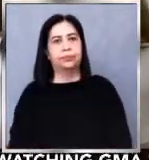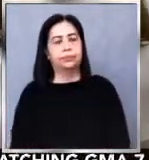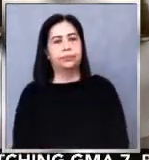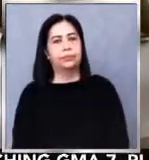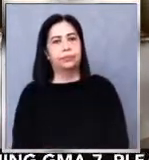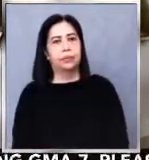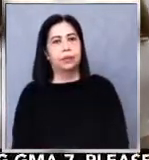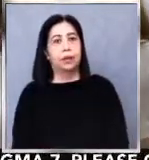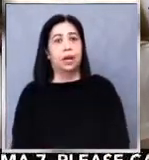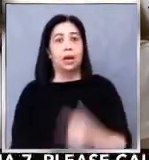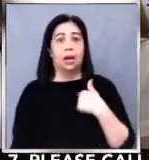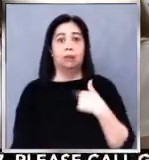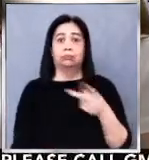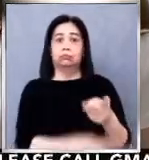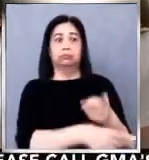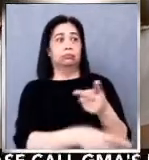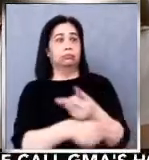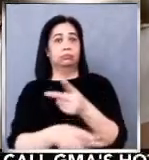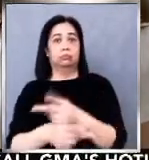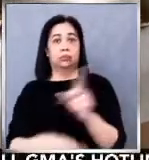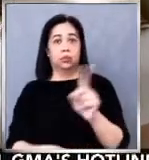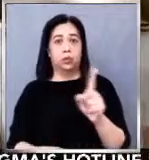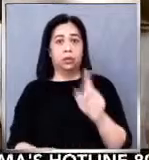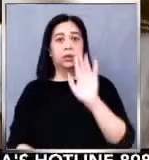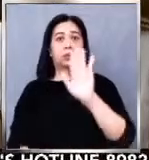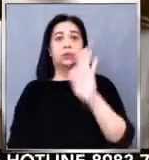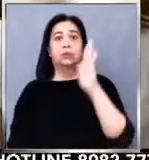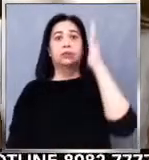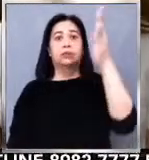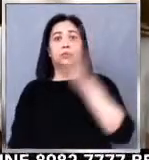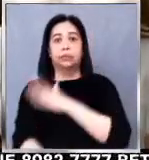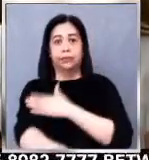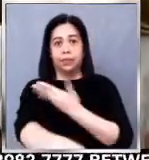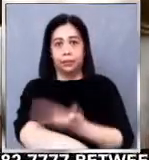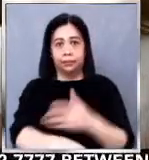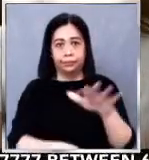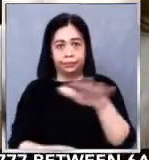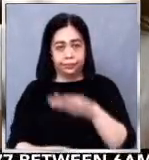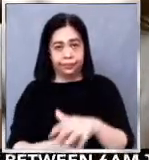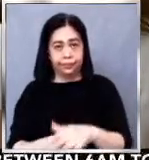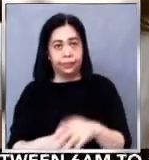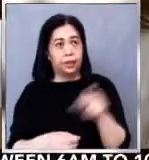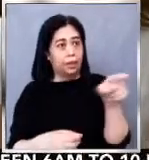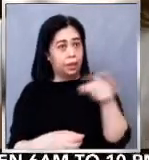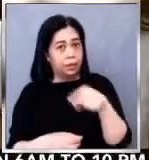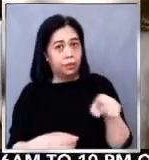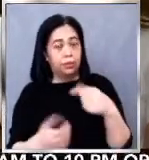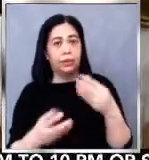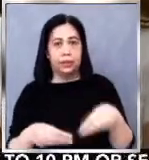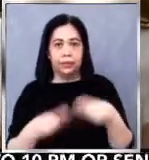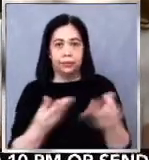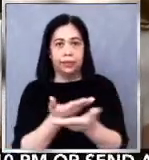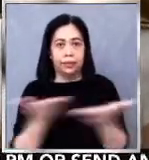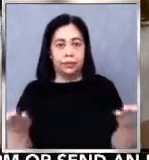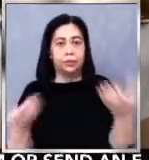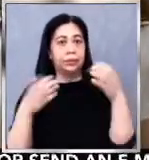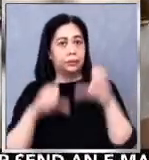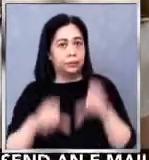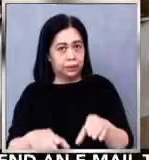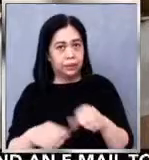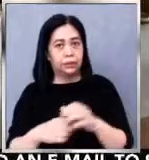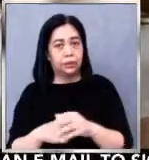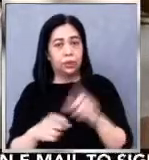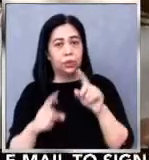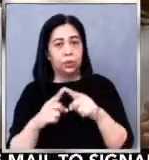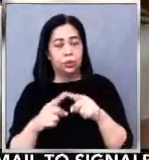ko, kinabukasan ng anak niyo. Kayo naman, bibigyan ko kayo ng pagkakataon na makapaghanap